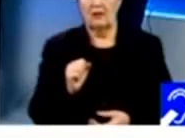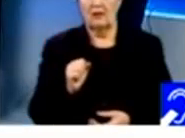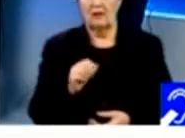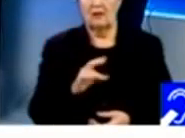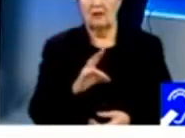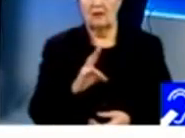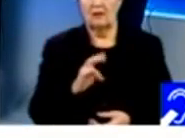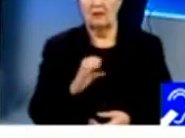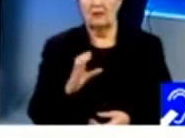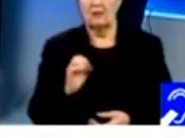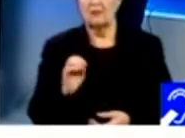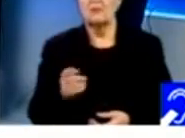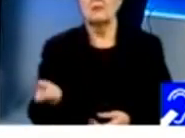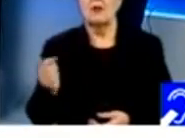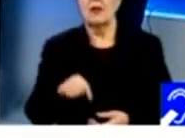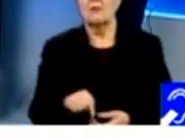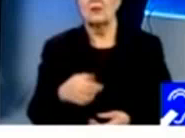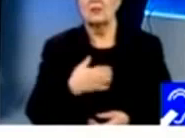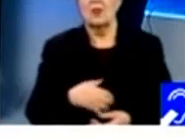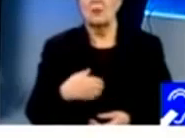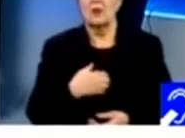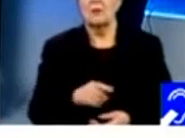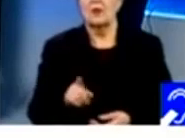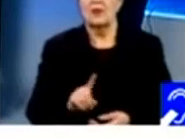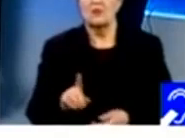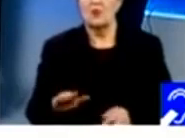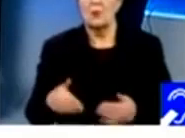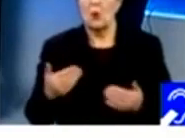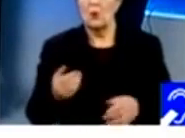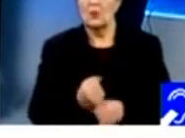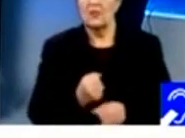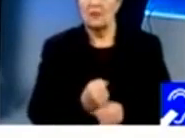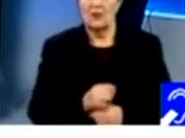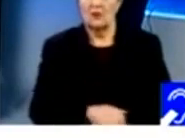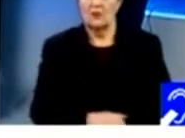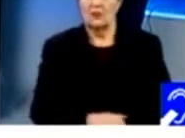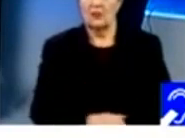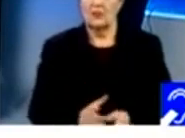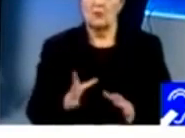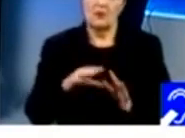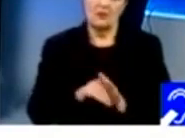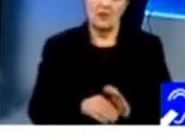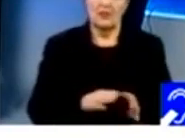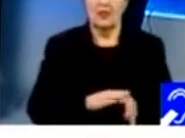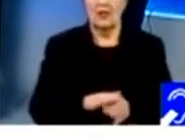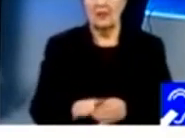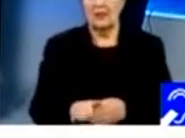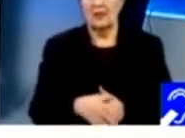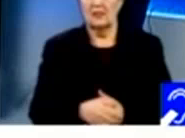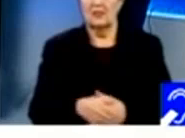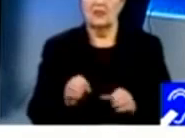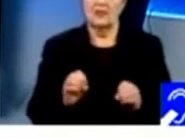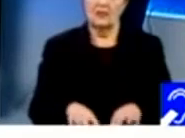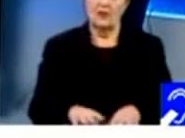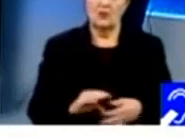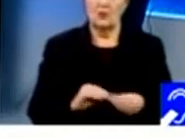3 priorități 0 dacă veniți la primărie. În cât timp vă propuneți să le implementați, să realizați, să rezolvați acele